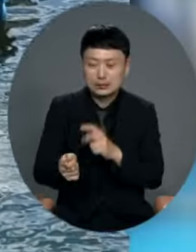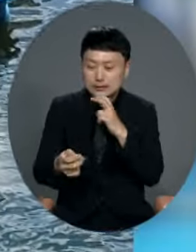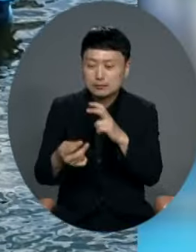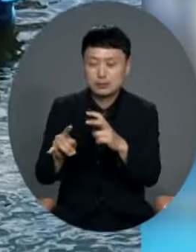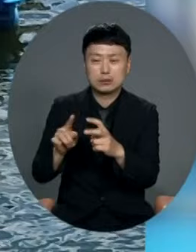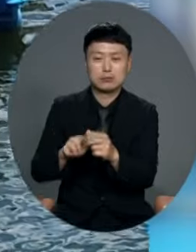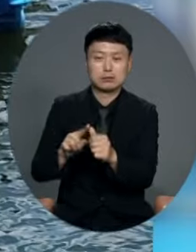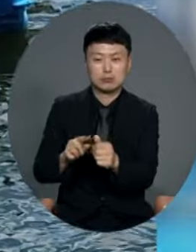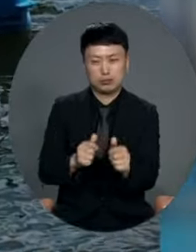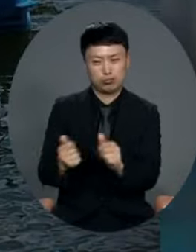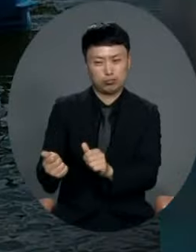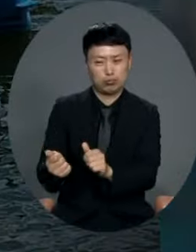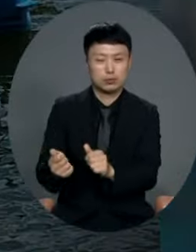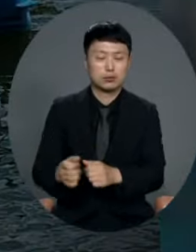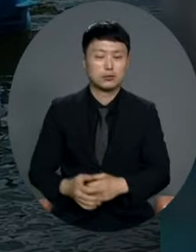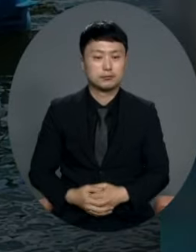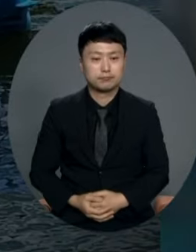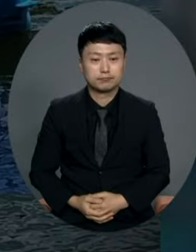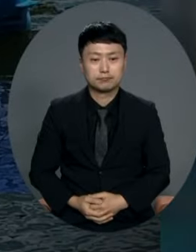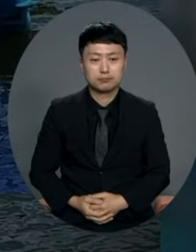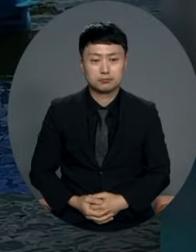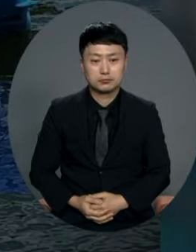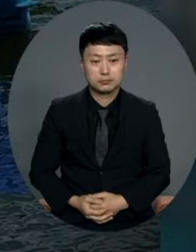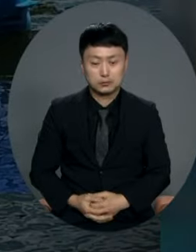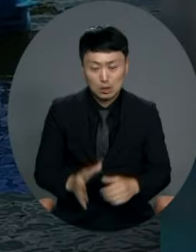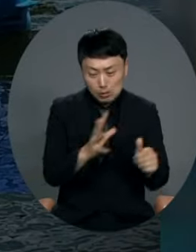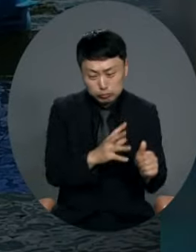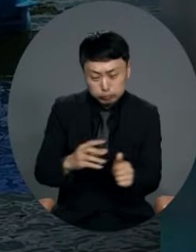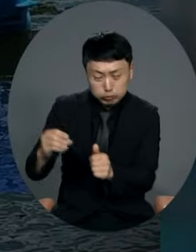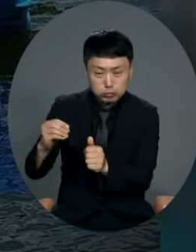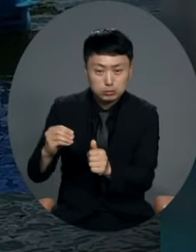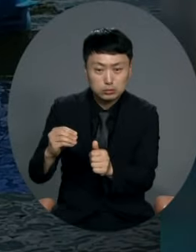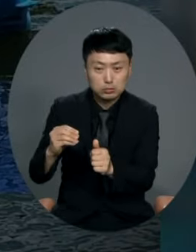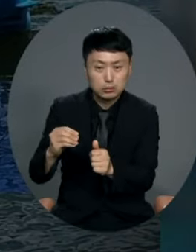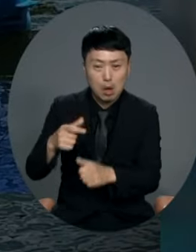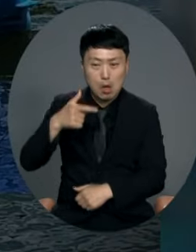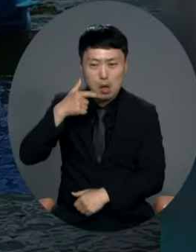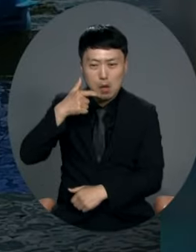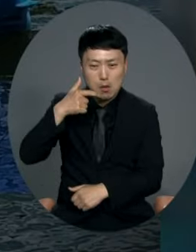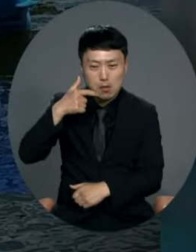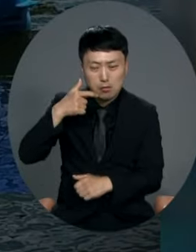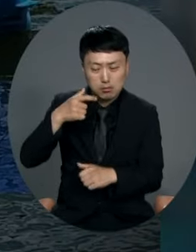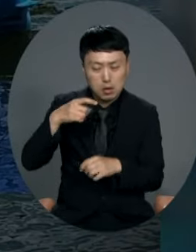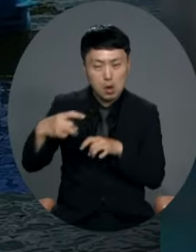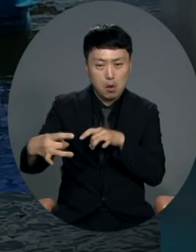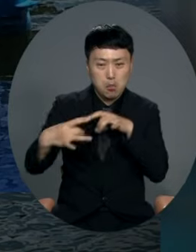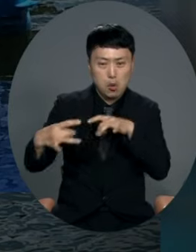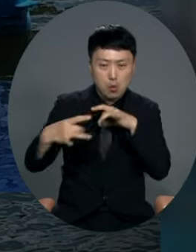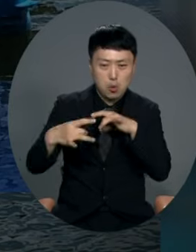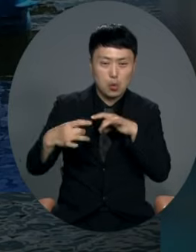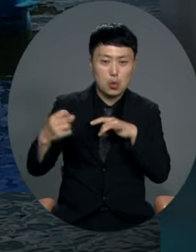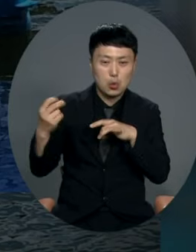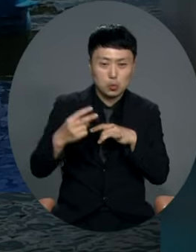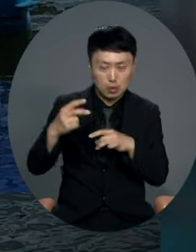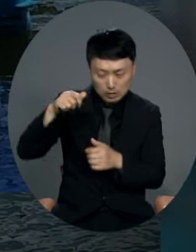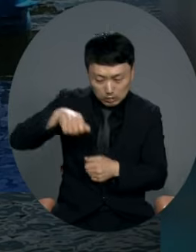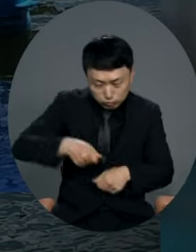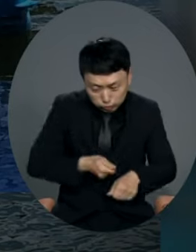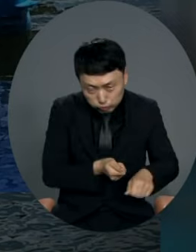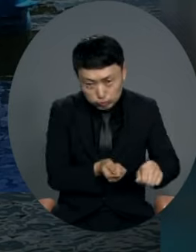숨진 겁니다 휩쓸린다 이게 무전이 올라왔었고 같이 들어가기로 했던 작업자가 이제 따라